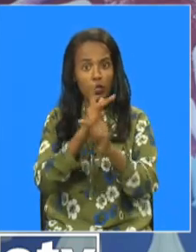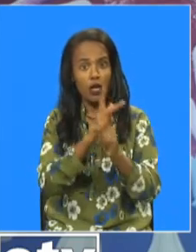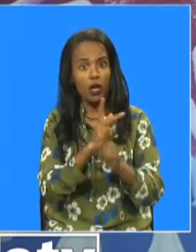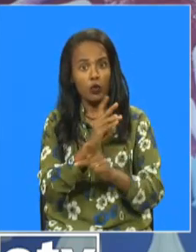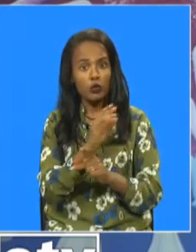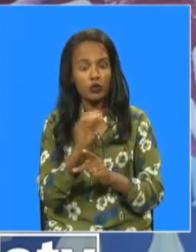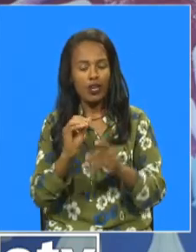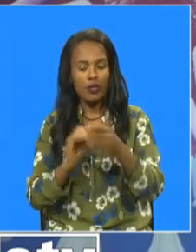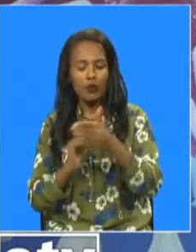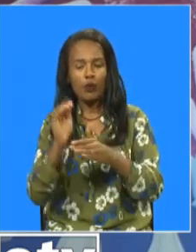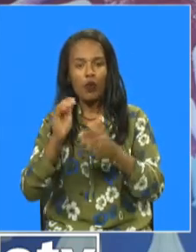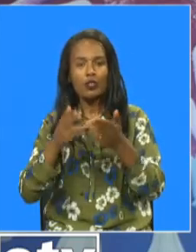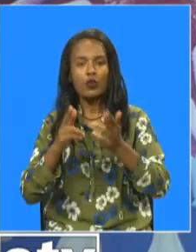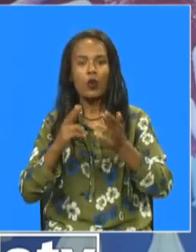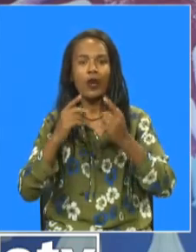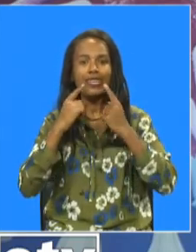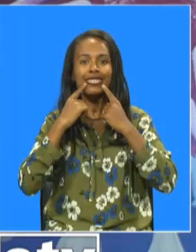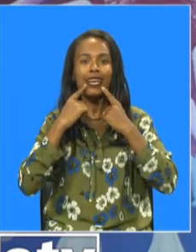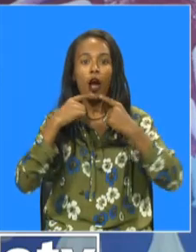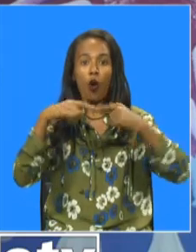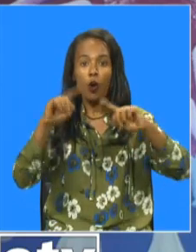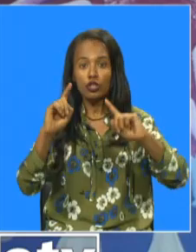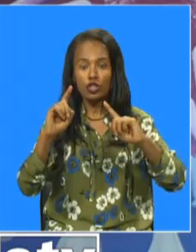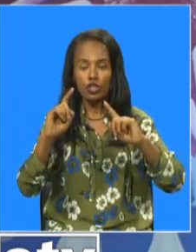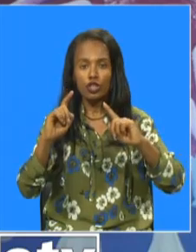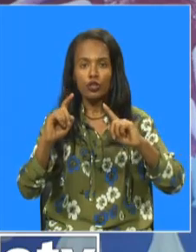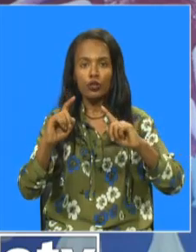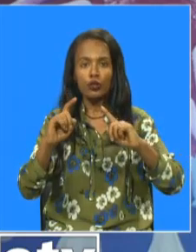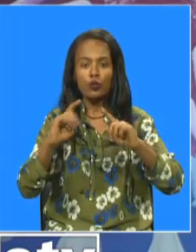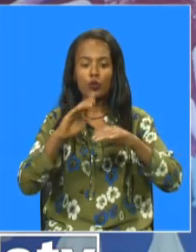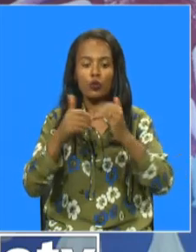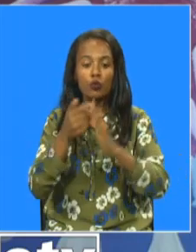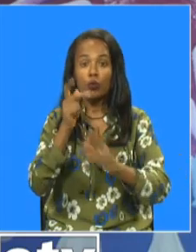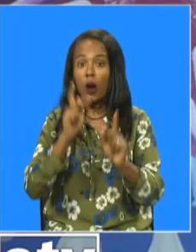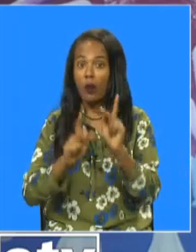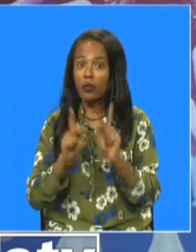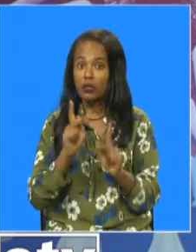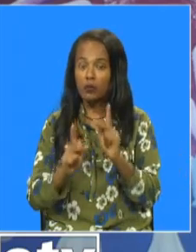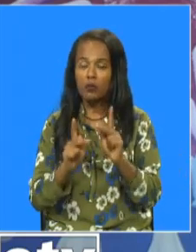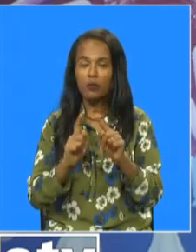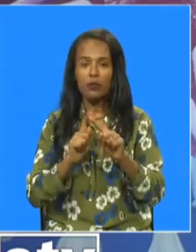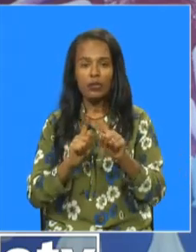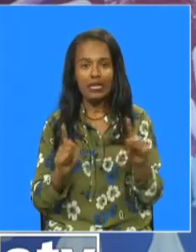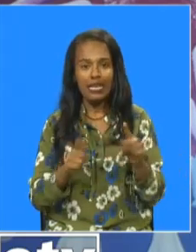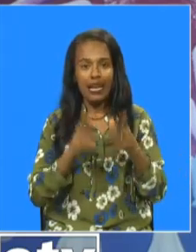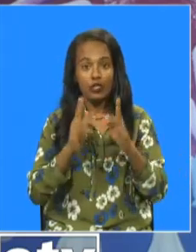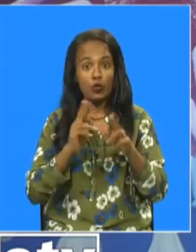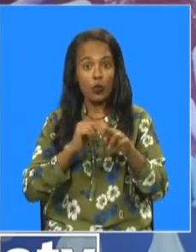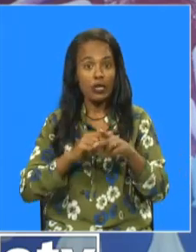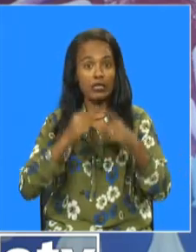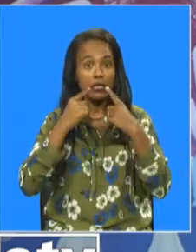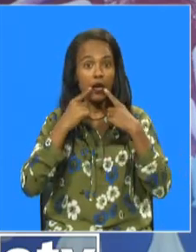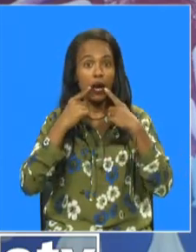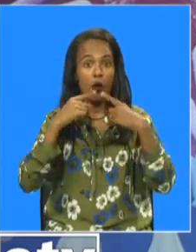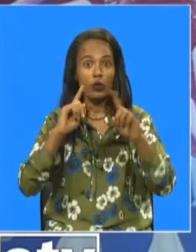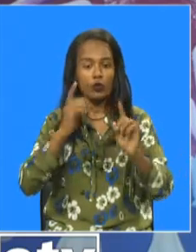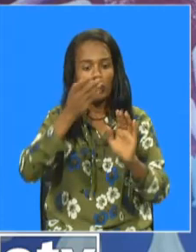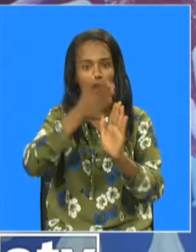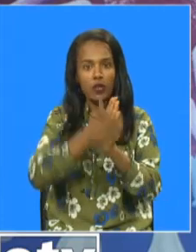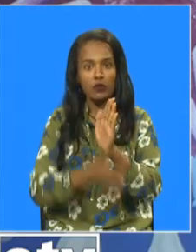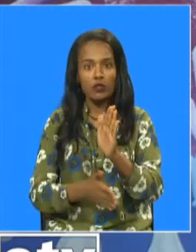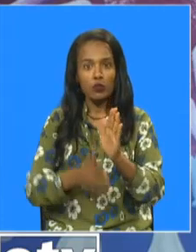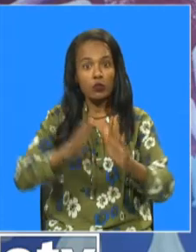ጥንቃቄዎችና የወጣው የአስቸኳይ ጊዜ አዋጁ ሁሉም ማህበረሰብ በተለይ የአስቸኳይ ጊዜ አዋጁን